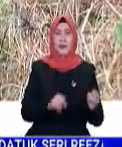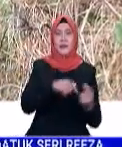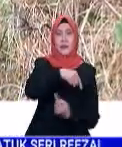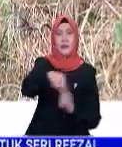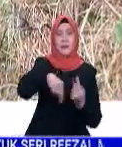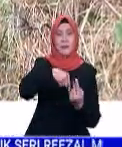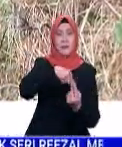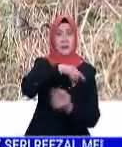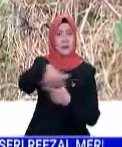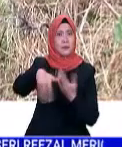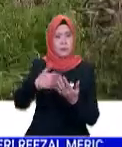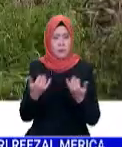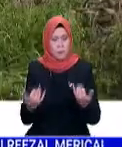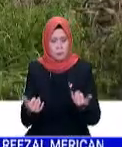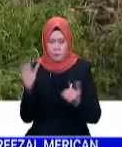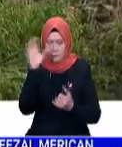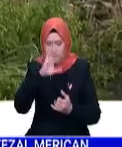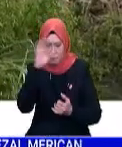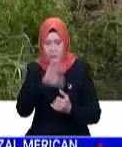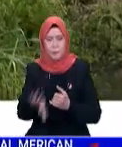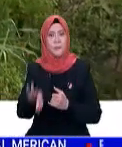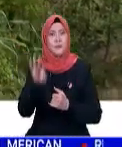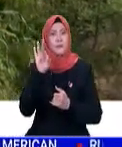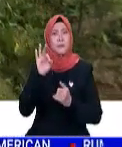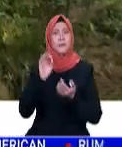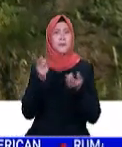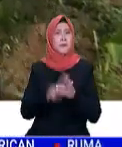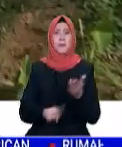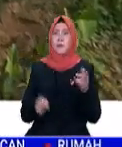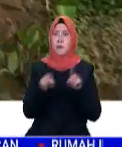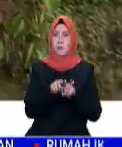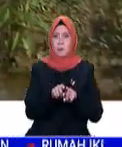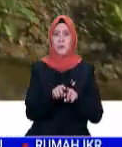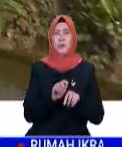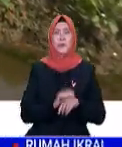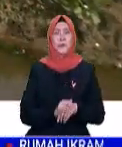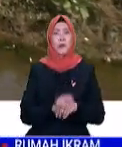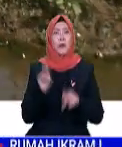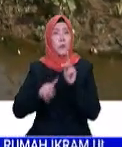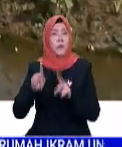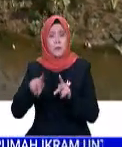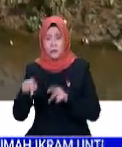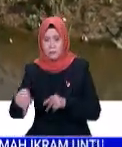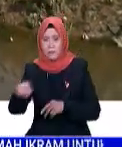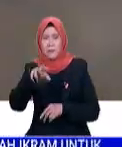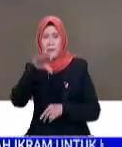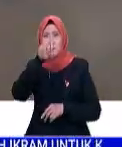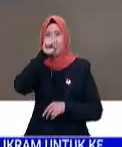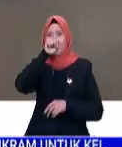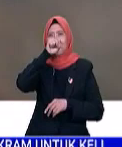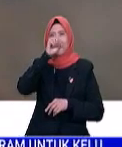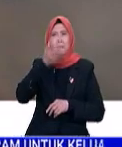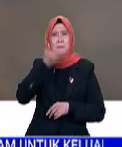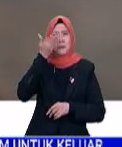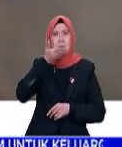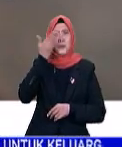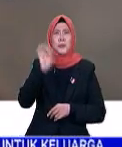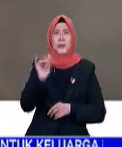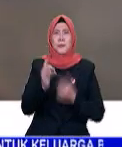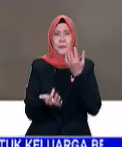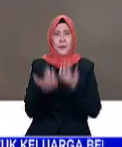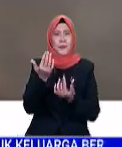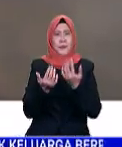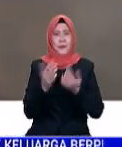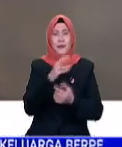Sekitar sedang mengesan punca yang berlaku. Seorang penduduk A. Khalid Muslim berkata beliau terhidu bau hangit seperti bahan dibakar